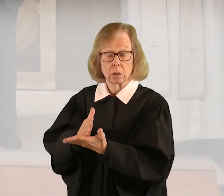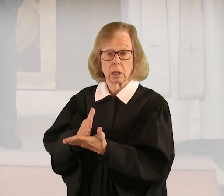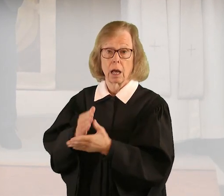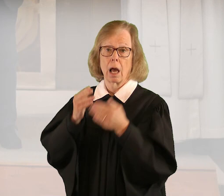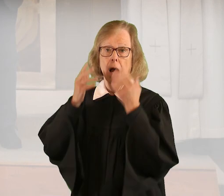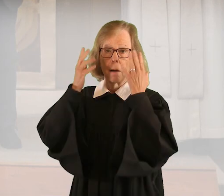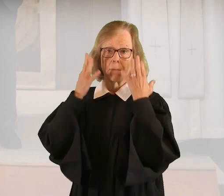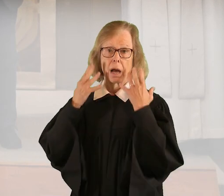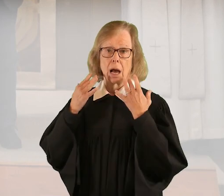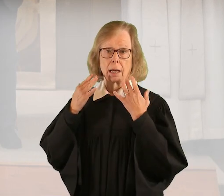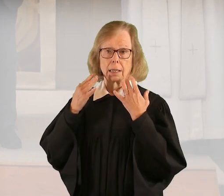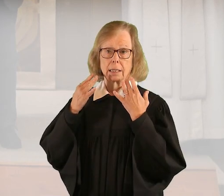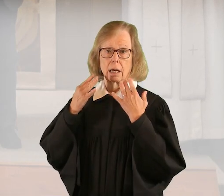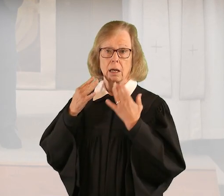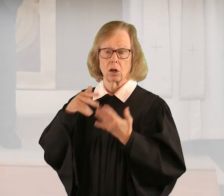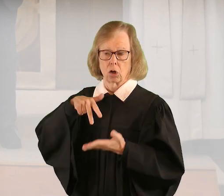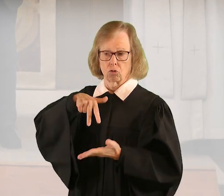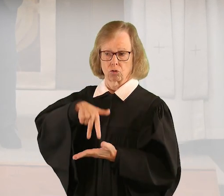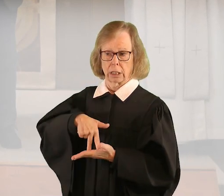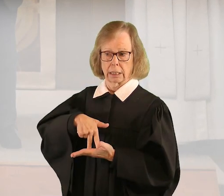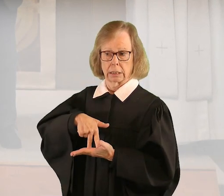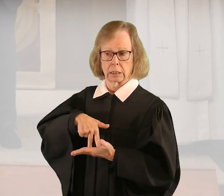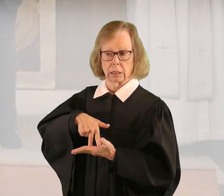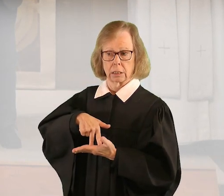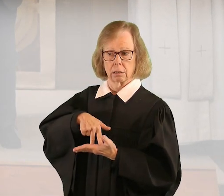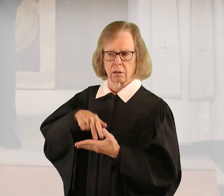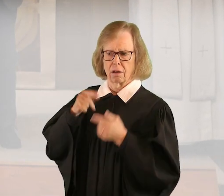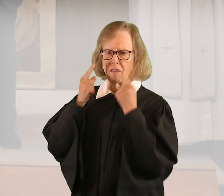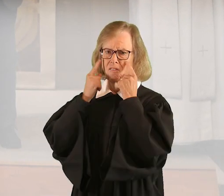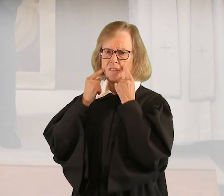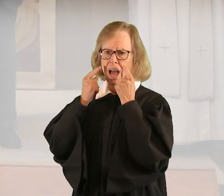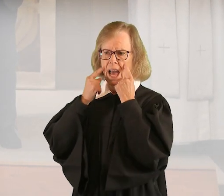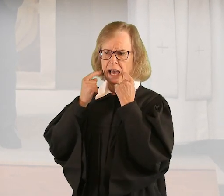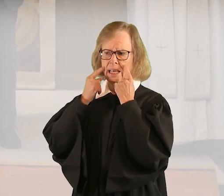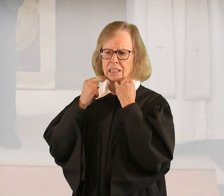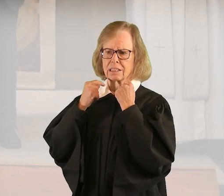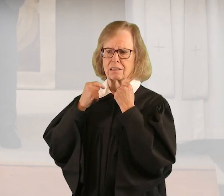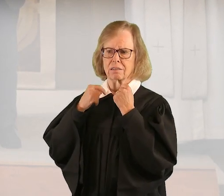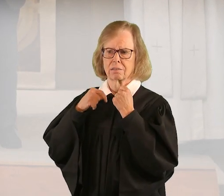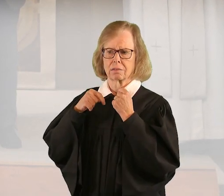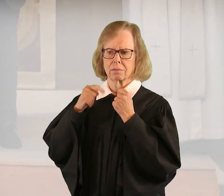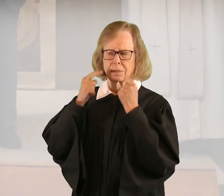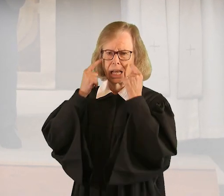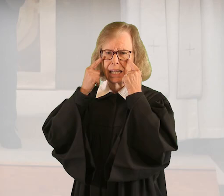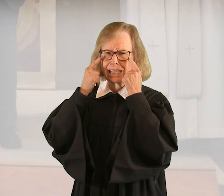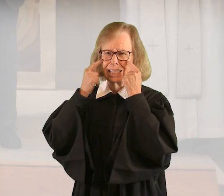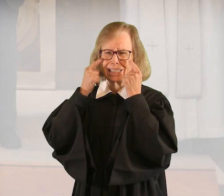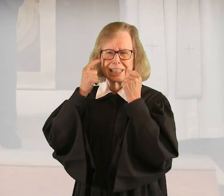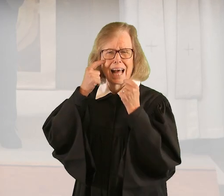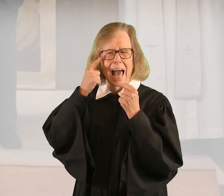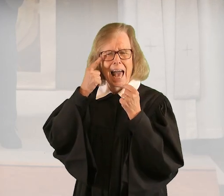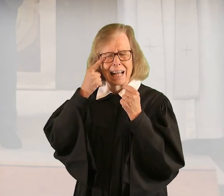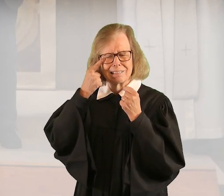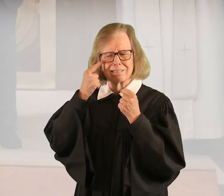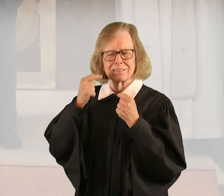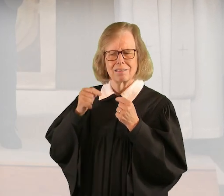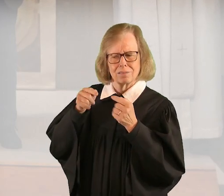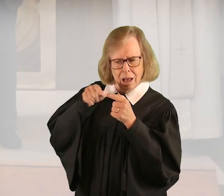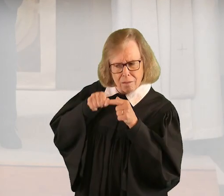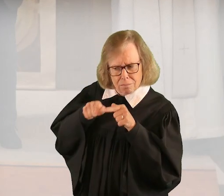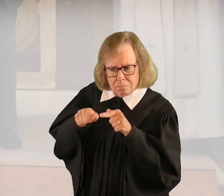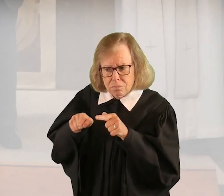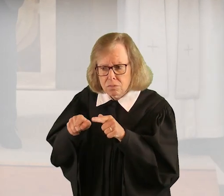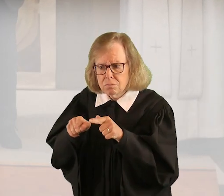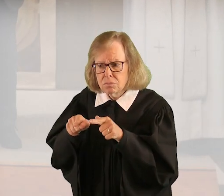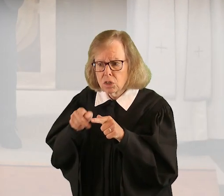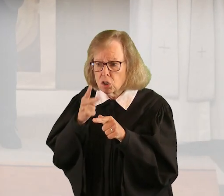Maria blieb draußen vor dem Grab stehen und weinte. Mit Tränen in den Augen beugte sie sich